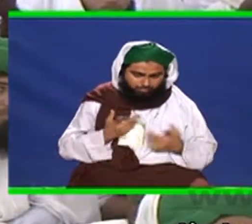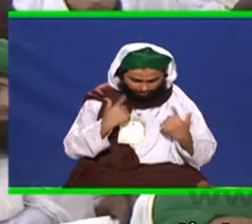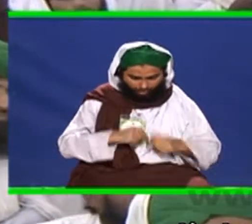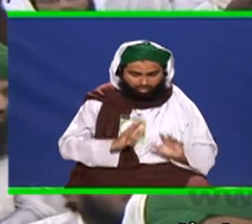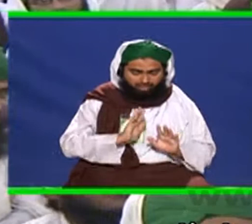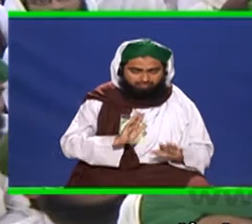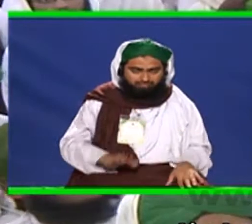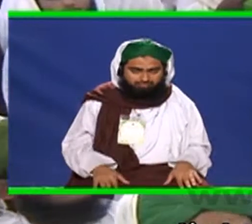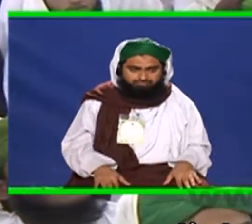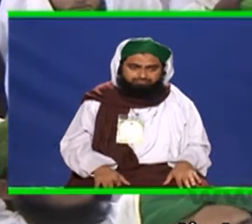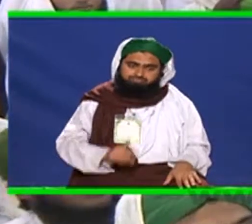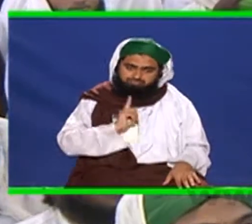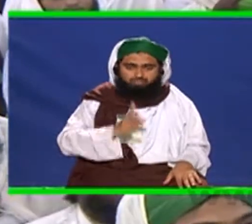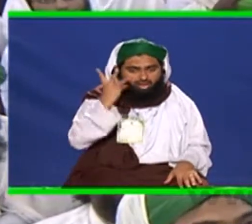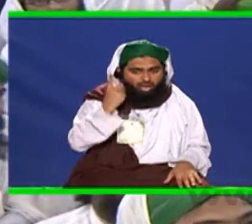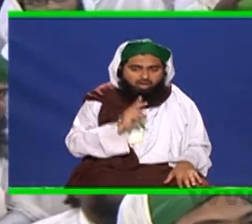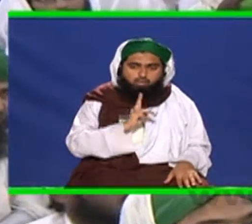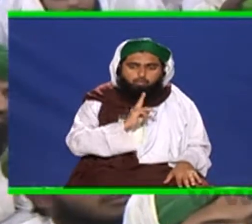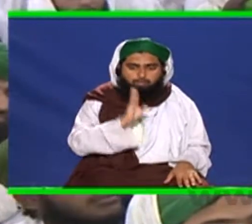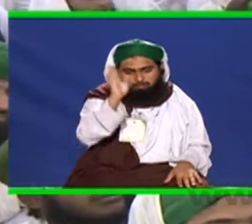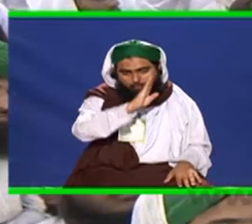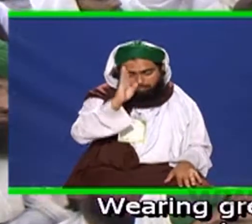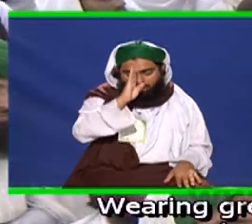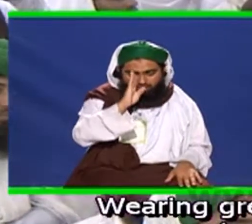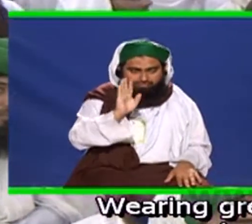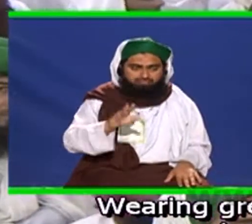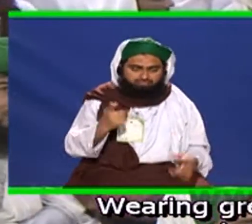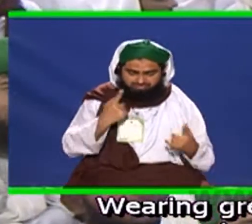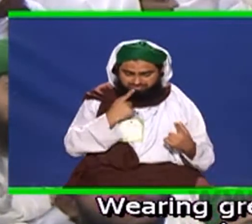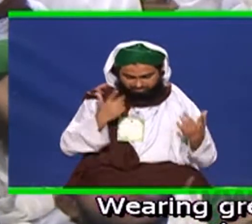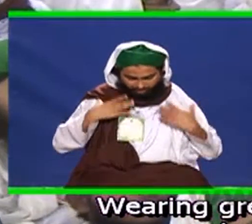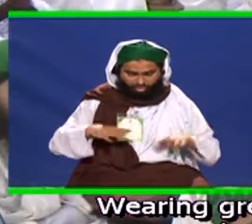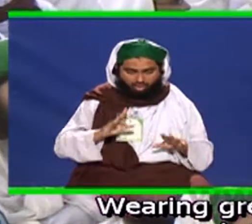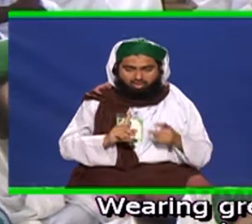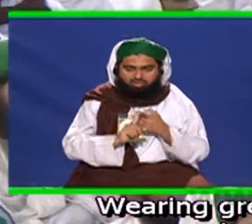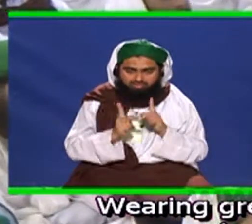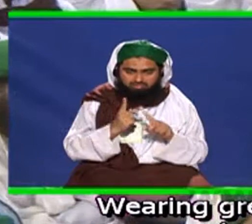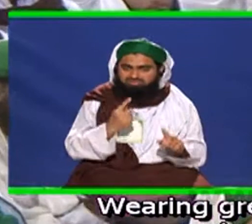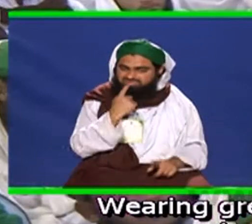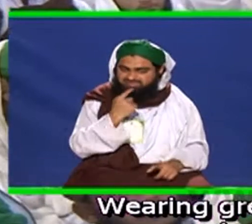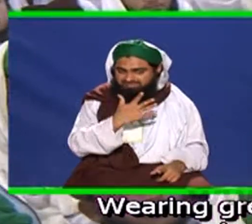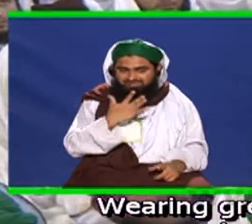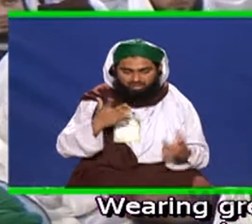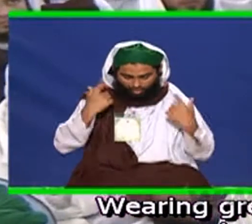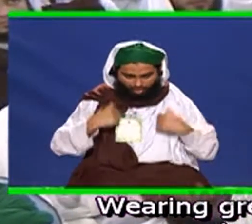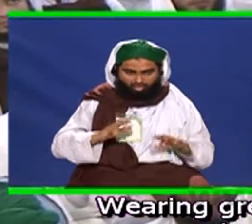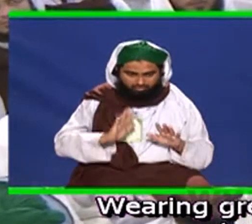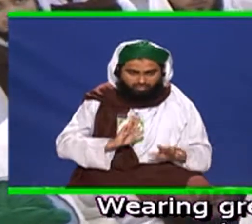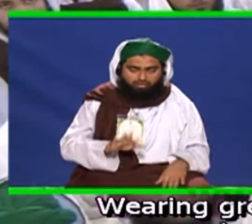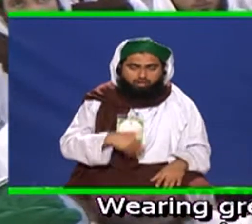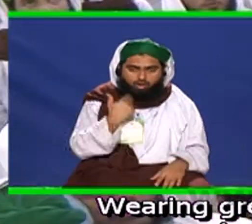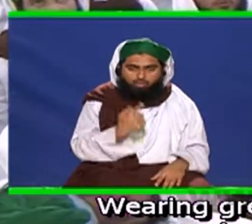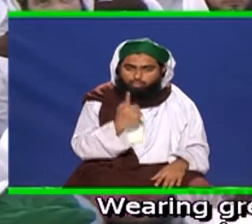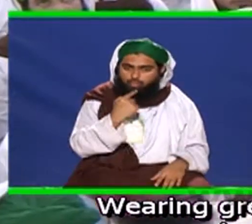है जो हम ये दिन गुजारे जा रहे हैं। अच्छा हाँ, रंग की बात हो रही, सब्ज भी साबित लिबास का, सफेद भी साबित,